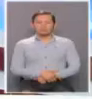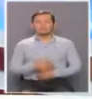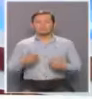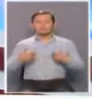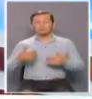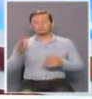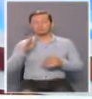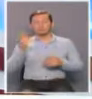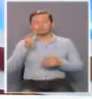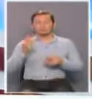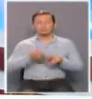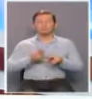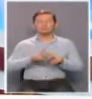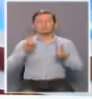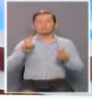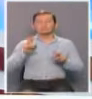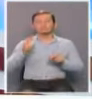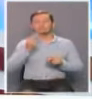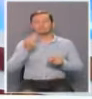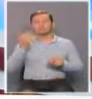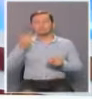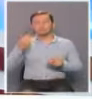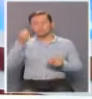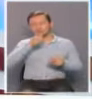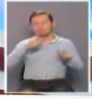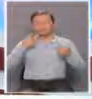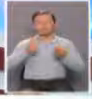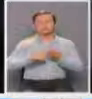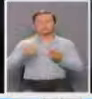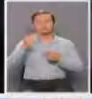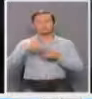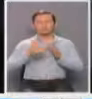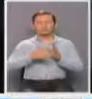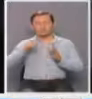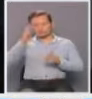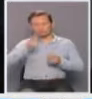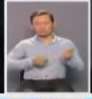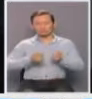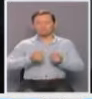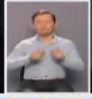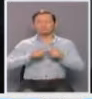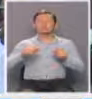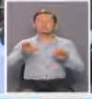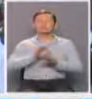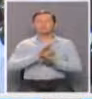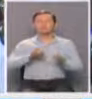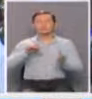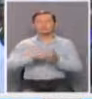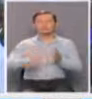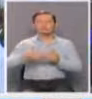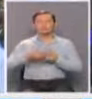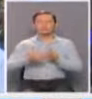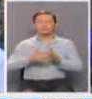Ақ тілек пен Астана. Осындай атаумен елорданың 20 жылдығына орай Астана қаласы мемлекеттік академиялық филармониясының ұжымы Атыраудағы